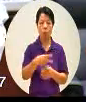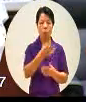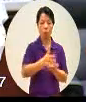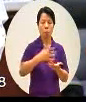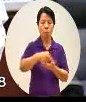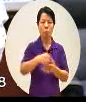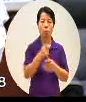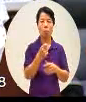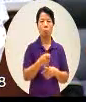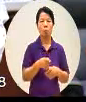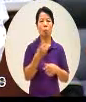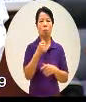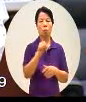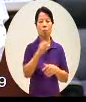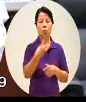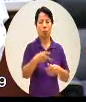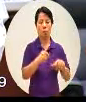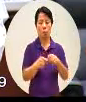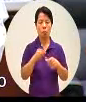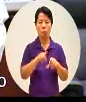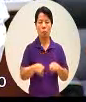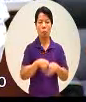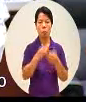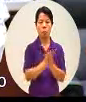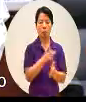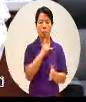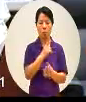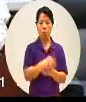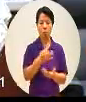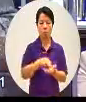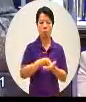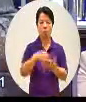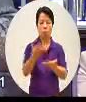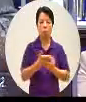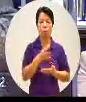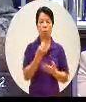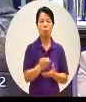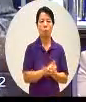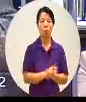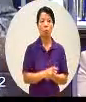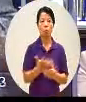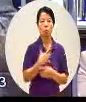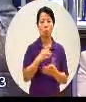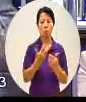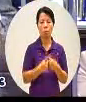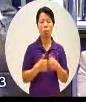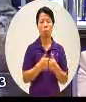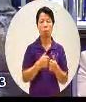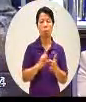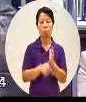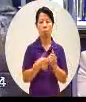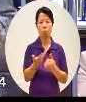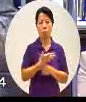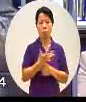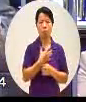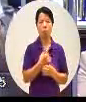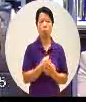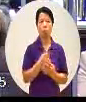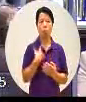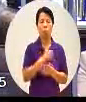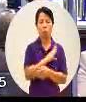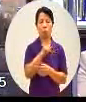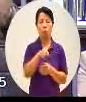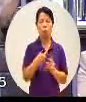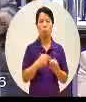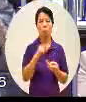顷无法度征收诶。 我甲吴议员报告，好无？你给我一点仔时间，都甲吴议员讲。当然，你